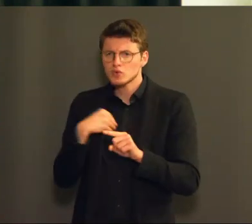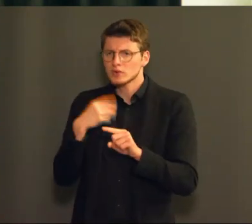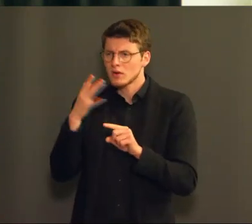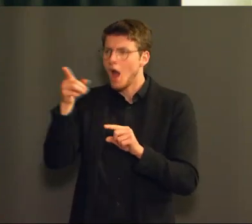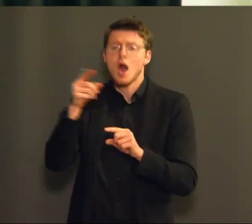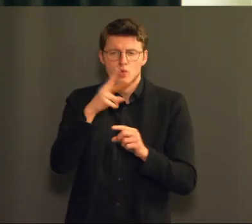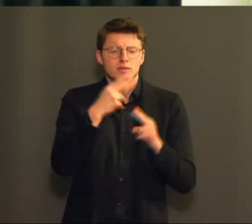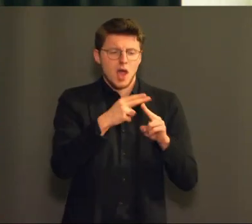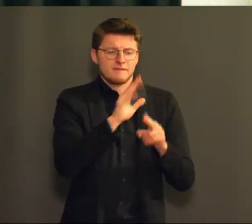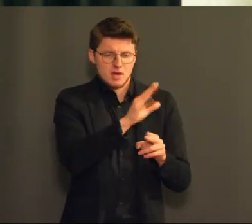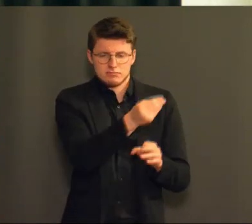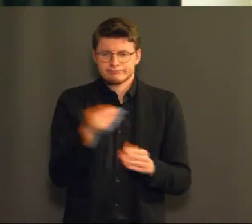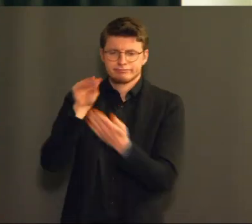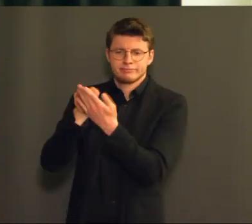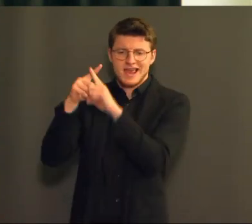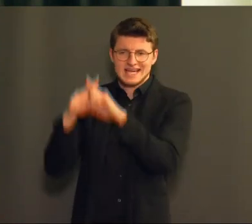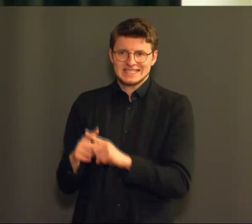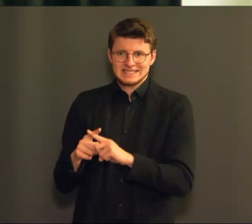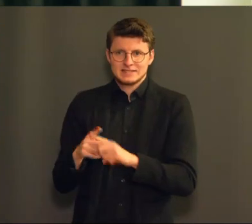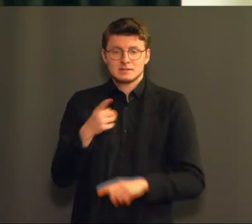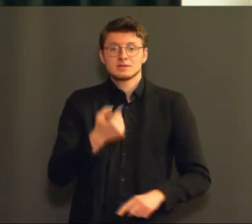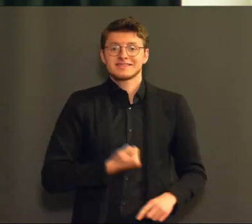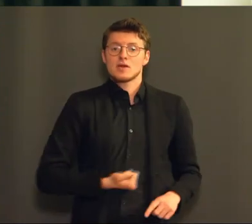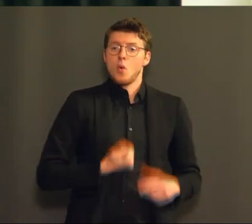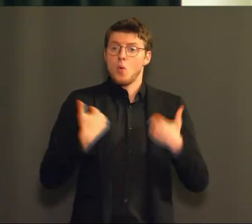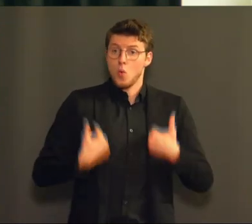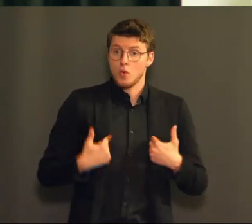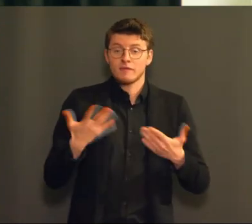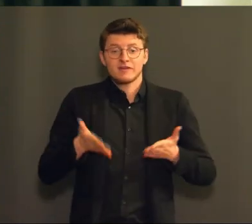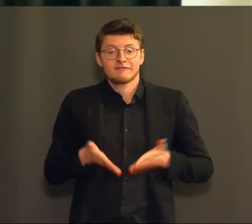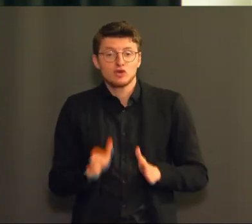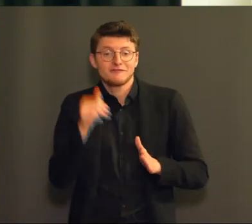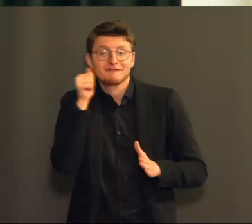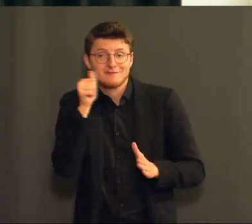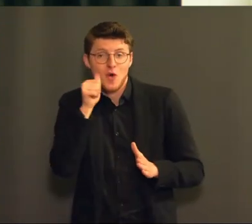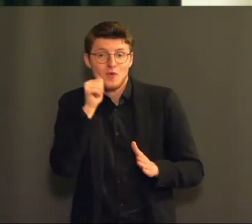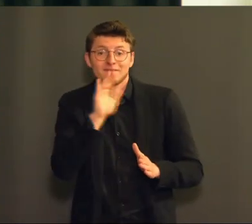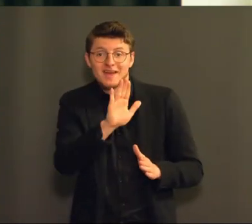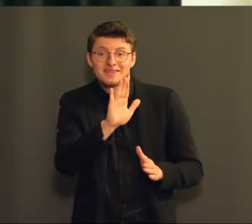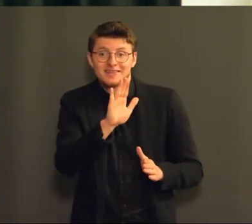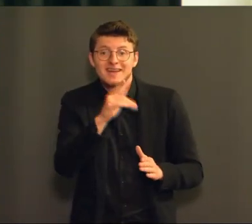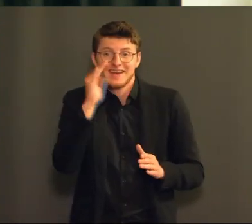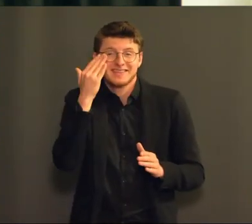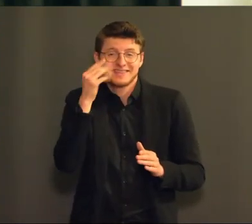of vroedvrouw zijn hiervan op de hoogte, maar kunnen je niet aan de lijst toevoegen. Dat kan enkel een huisarts.